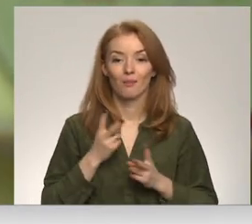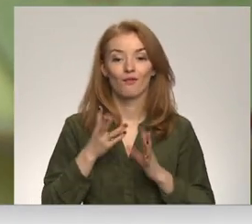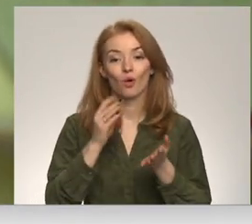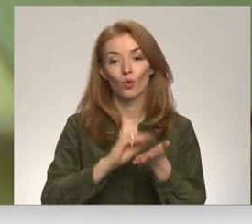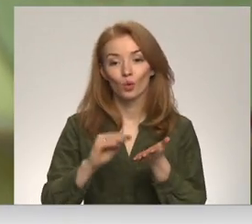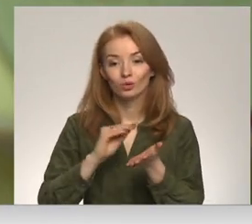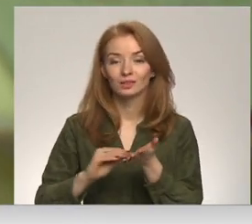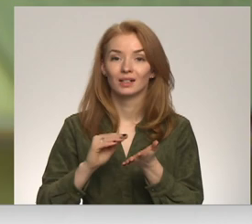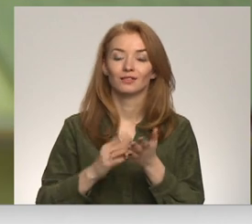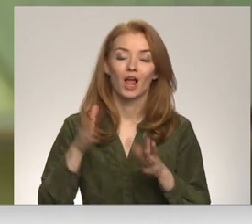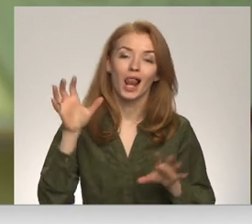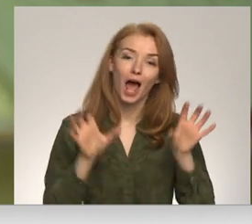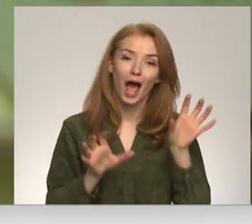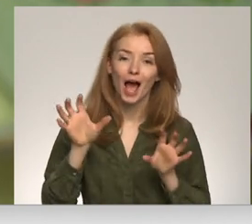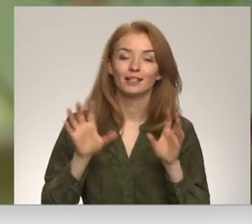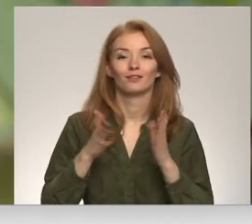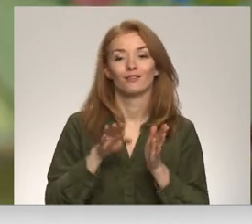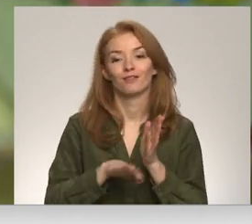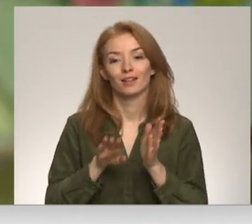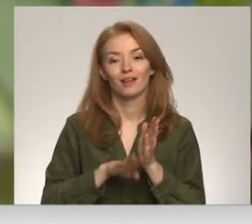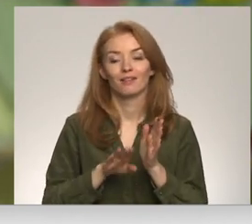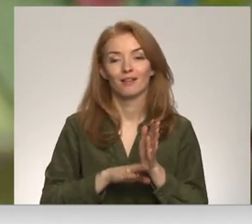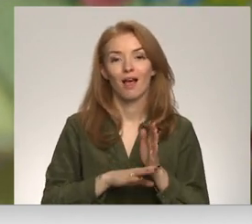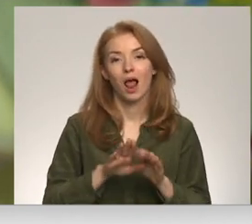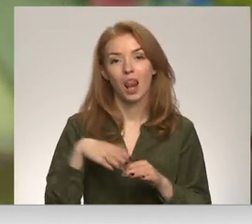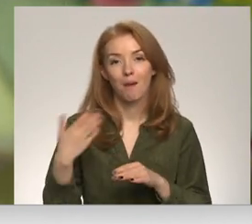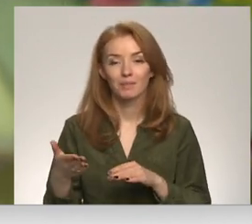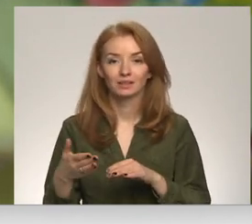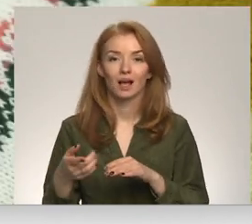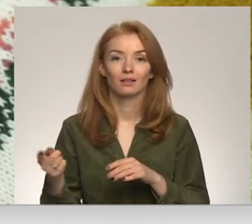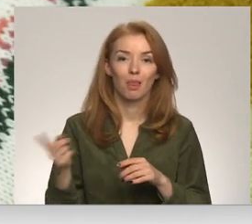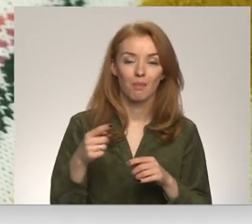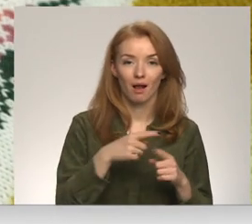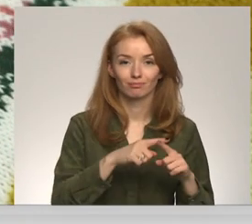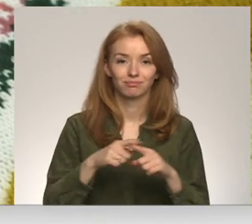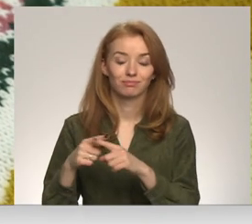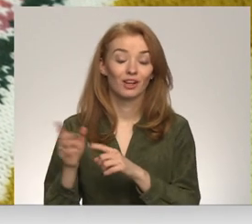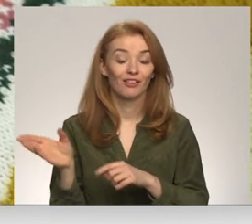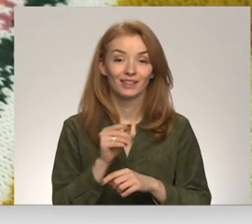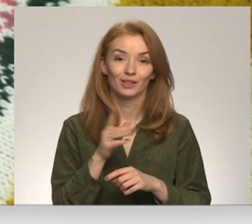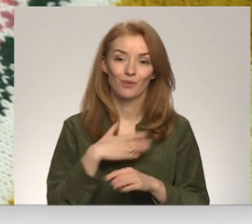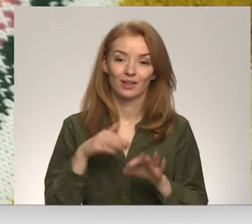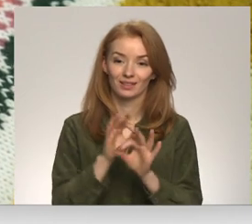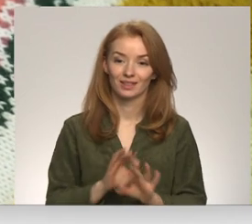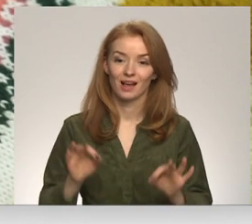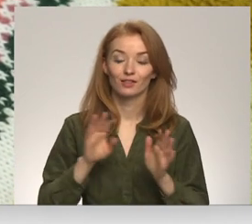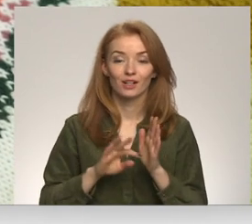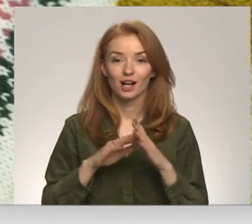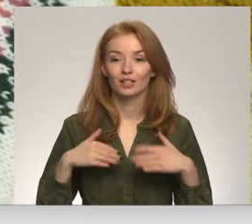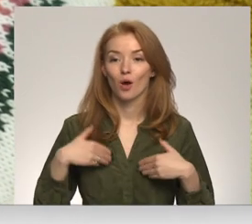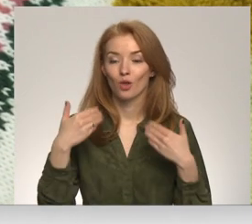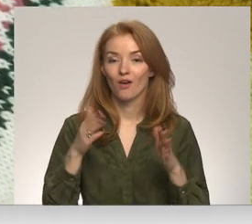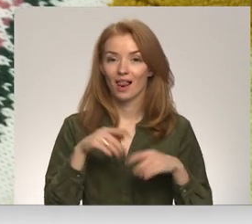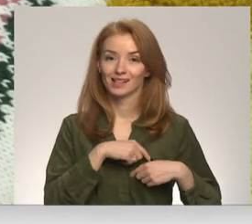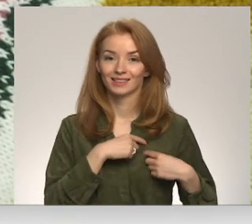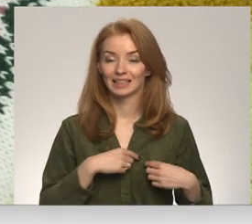tie lācīši, vai tas vienkāršais, labiskais turp atpakaļ. Viss ir skaisti. Atliek novēlēt, lai sirds